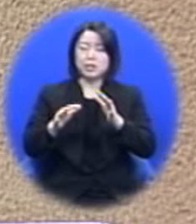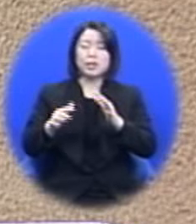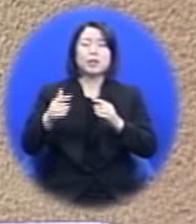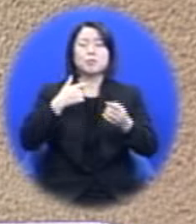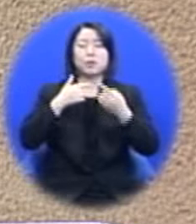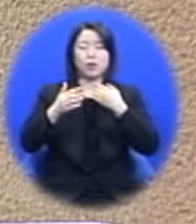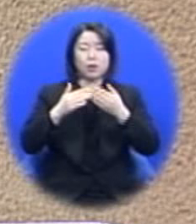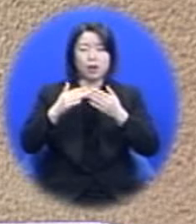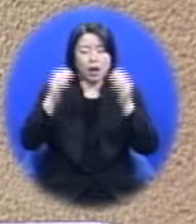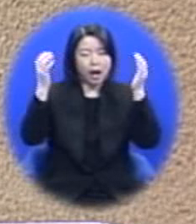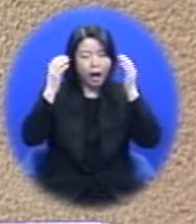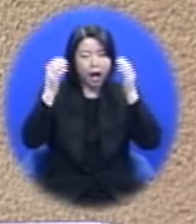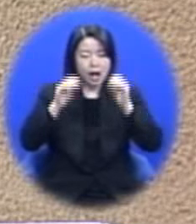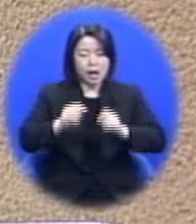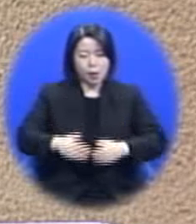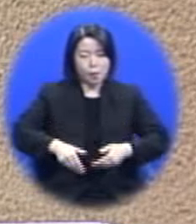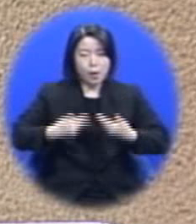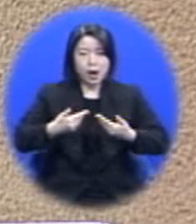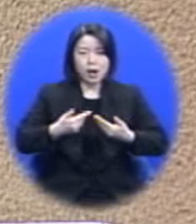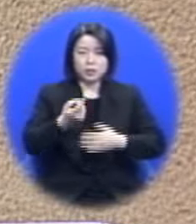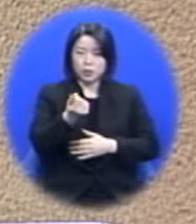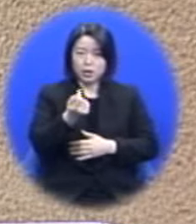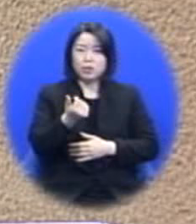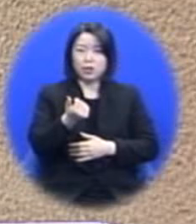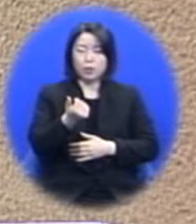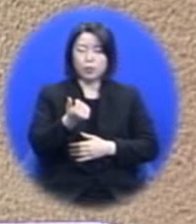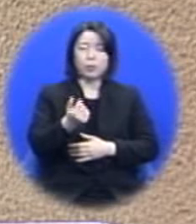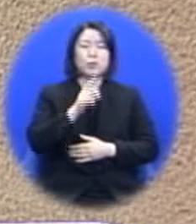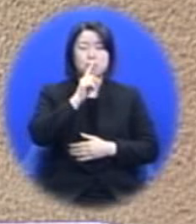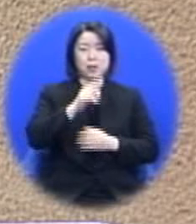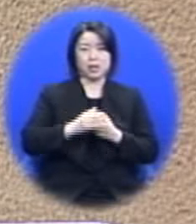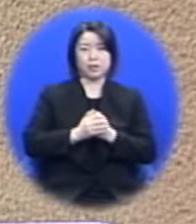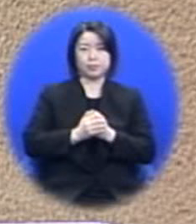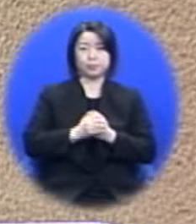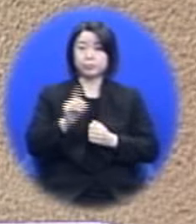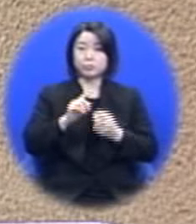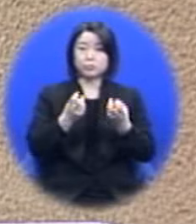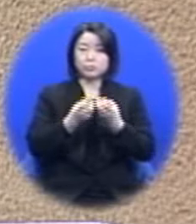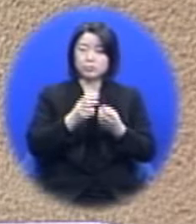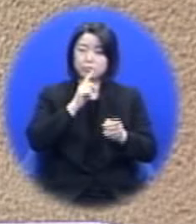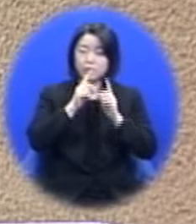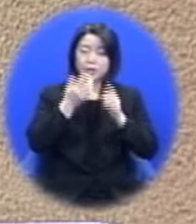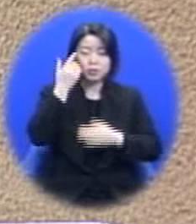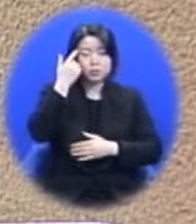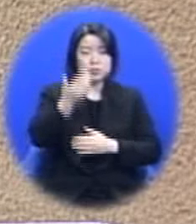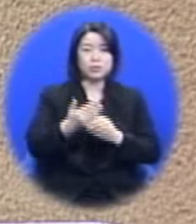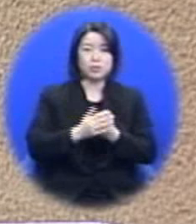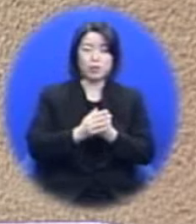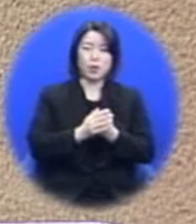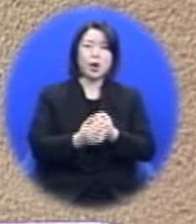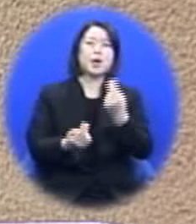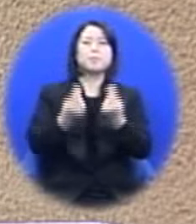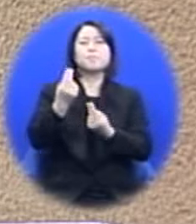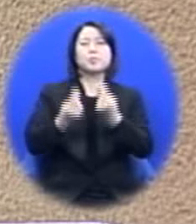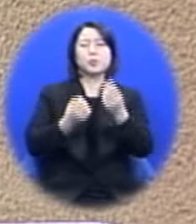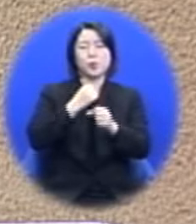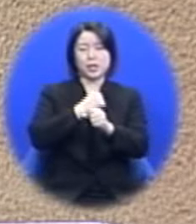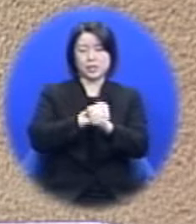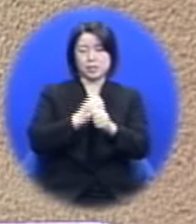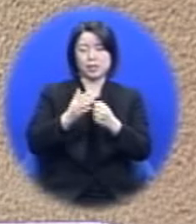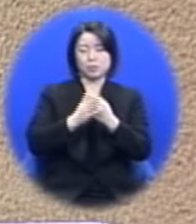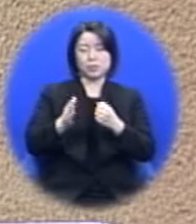경한 것이라고, 아주 작은 환난이라고 어떻게 그렇게 말할 수 있죠? 비교하니까 그런 거예요.